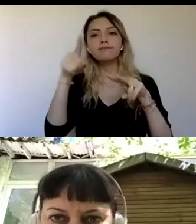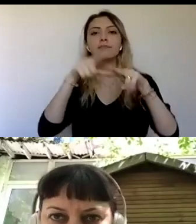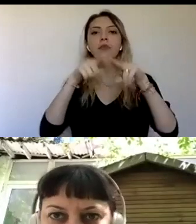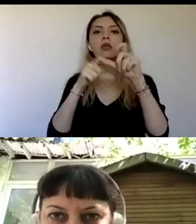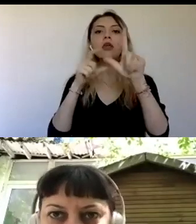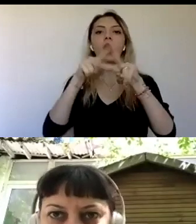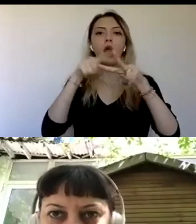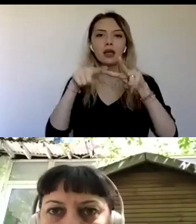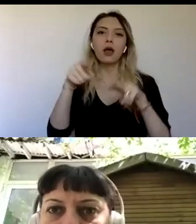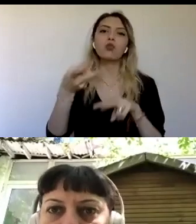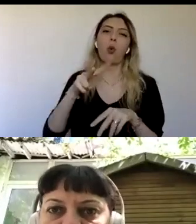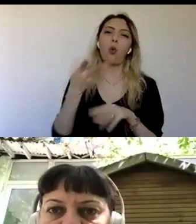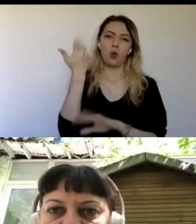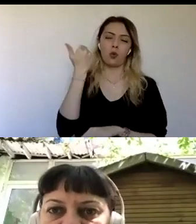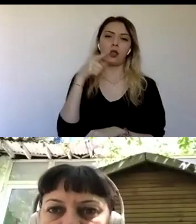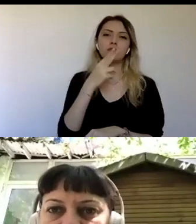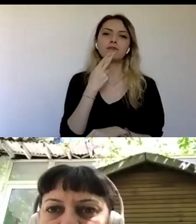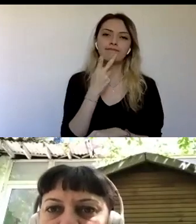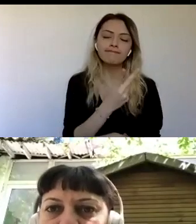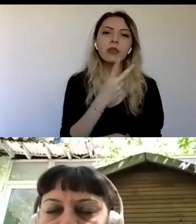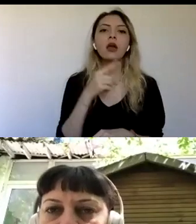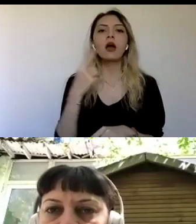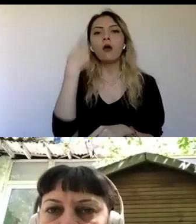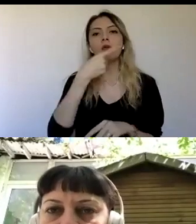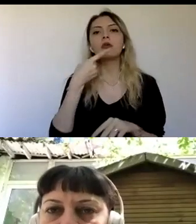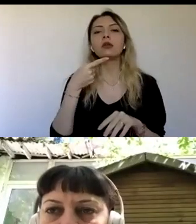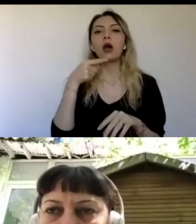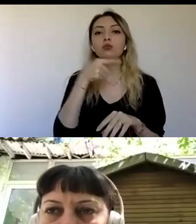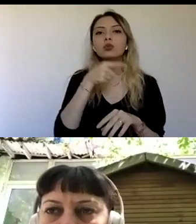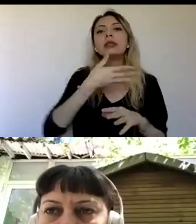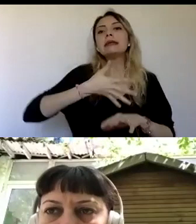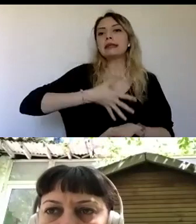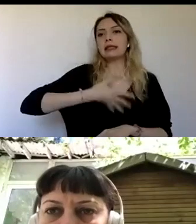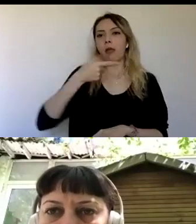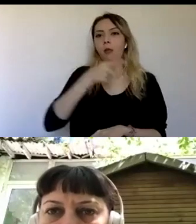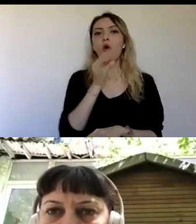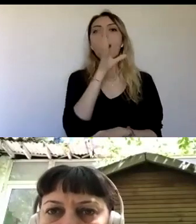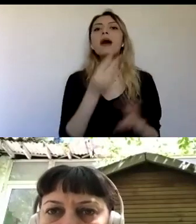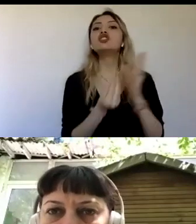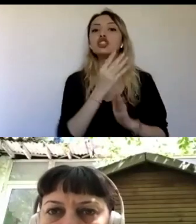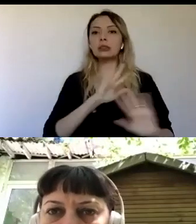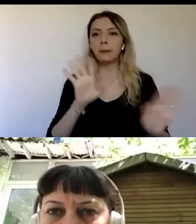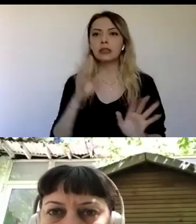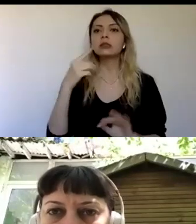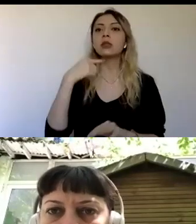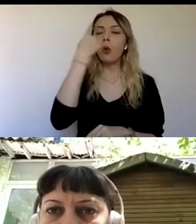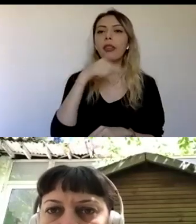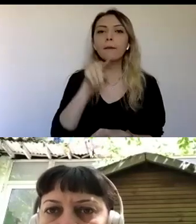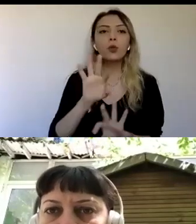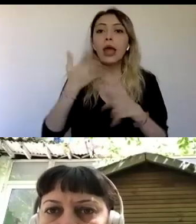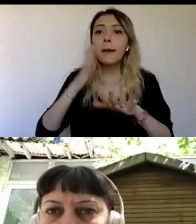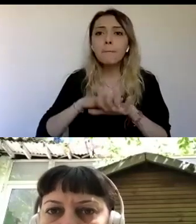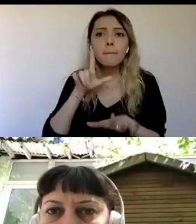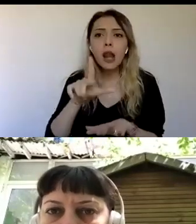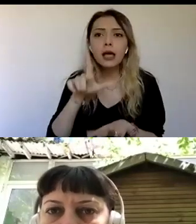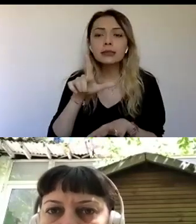haber olmasın. Çünkü bunun sürecinin dışında bir arama yapmak istiyorsunuz. Dolayısıyla Burada da yapacağınız şey oraya eksi